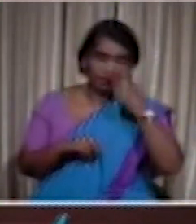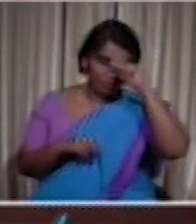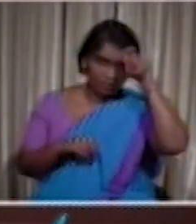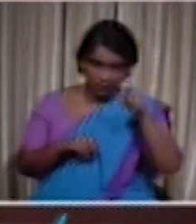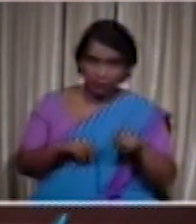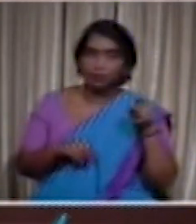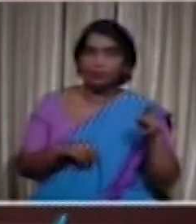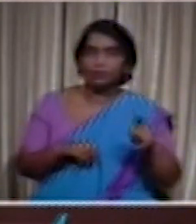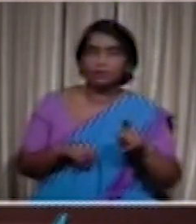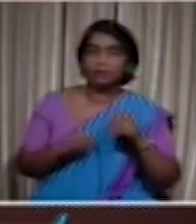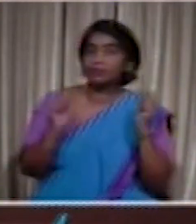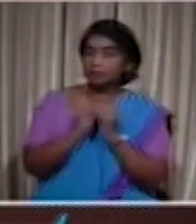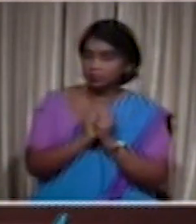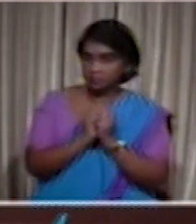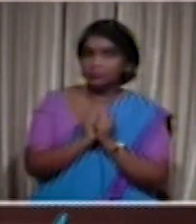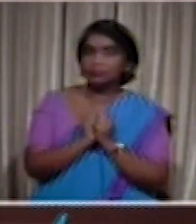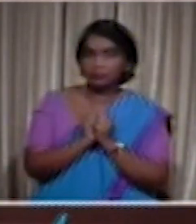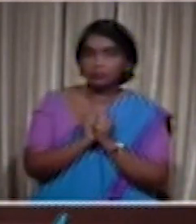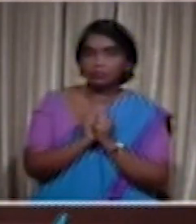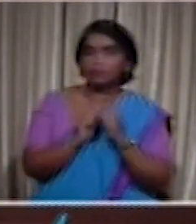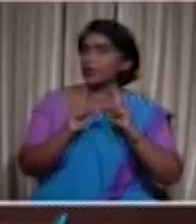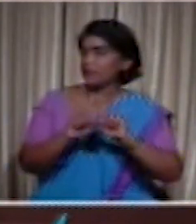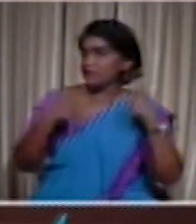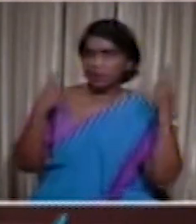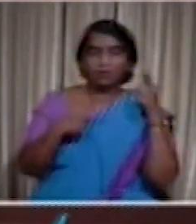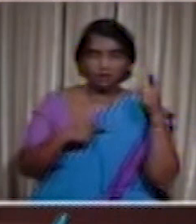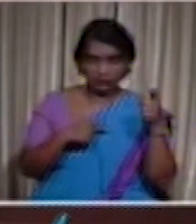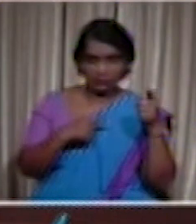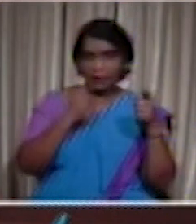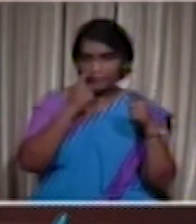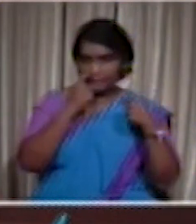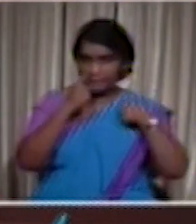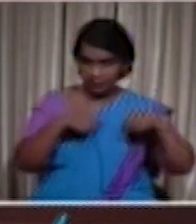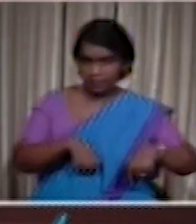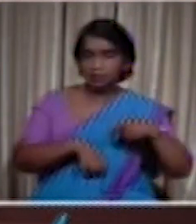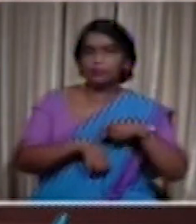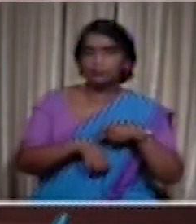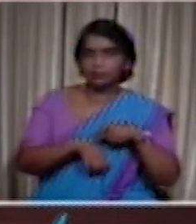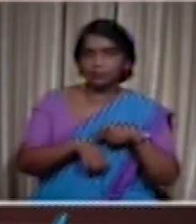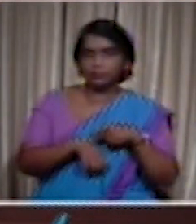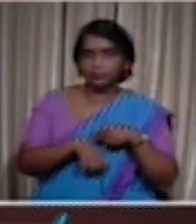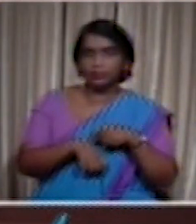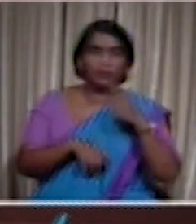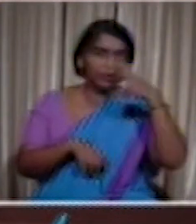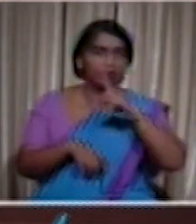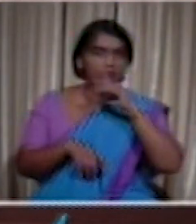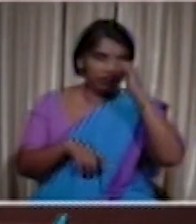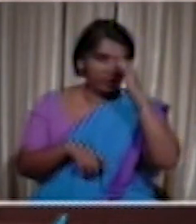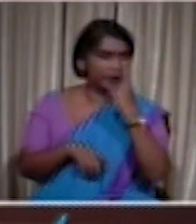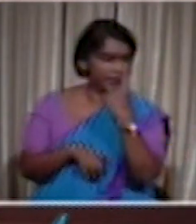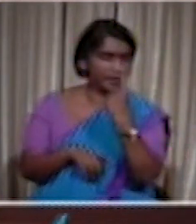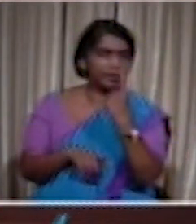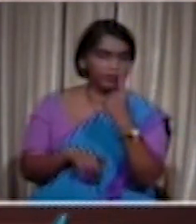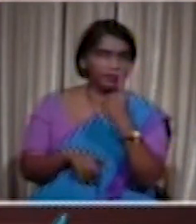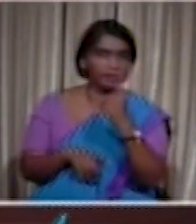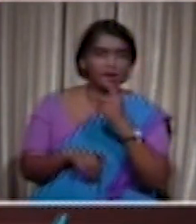मैत्तुमा करने जावनिका इतामत में वेनास्म देयक मां मैं आशा दी नियोज कताना है कतुमा एका